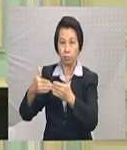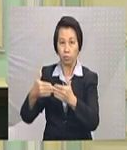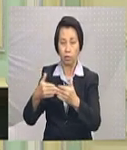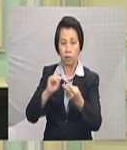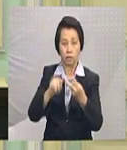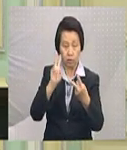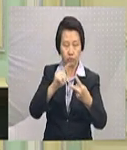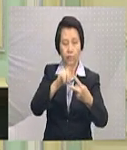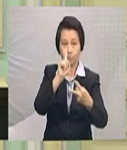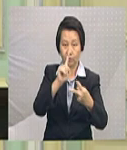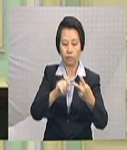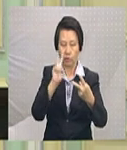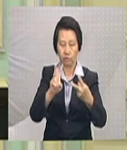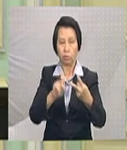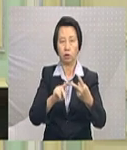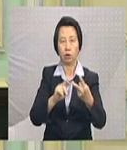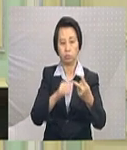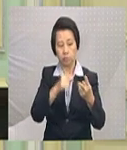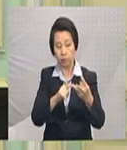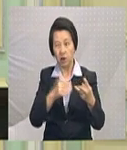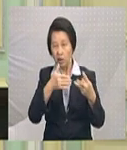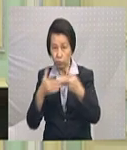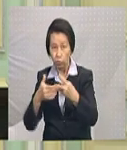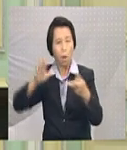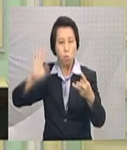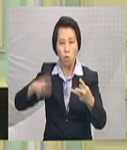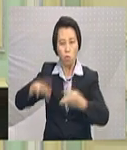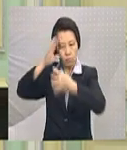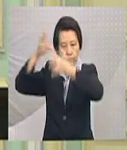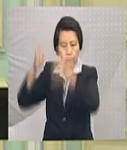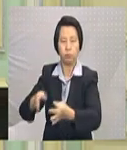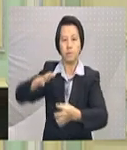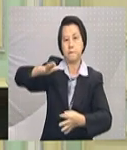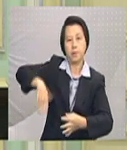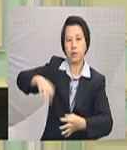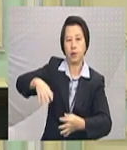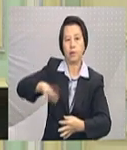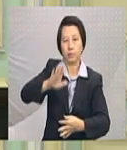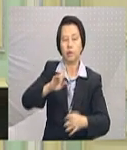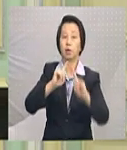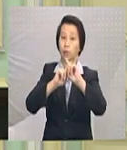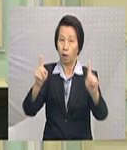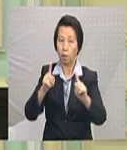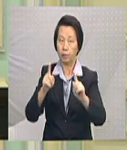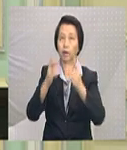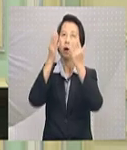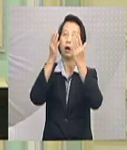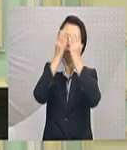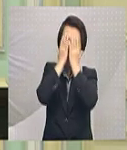kedua ini belum dipastikan, belum diputuskan. Tetapi alhamdulillah kalau kita